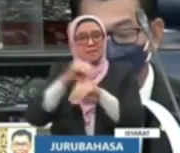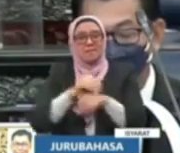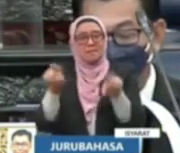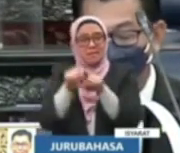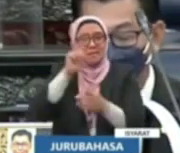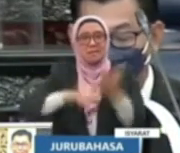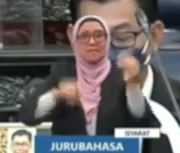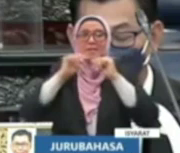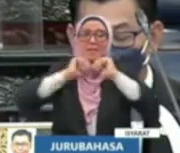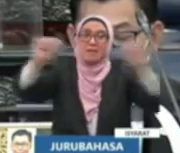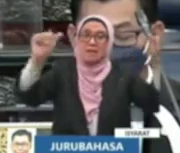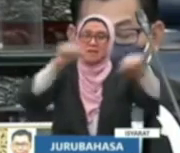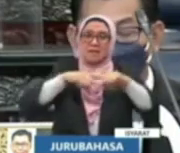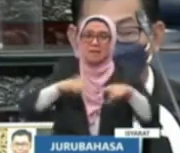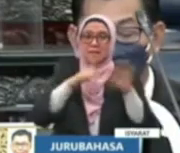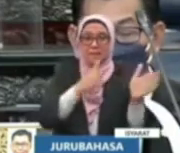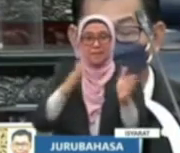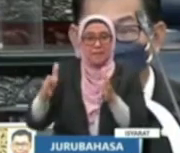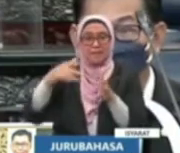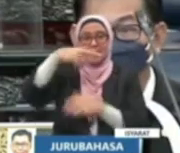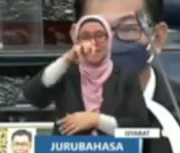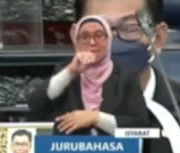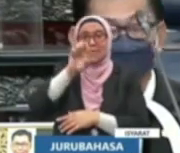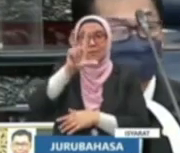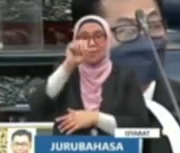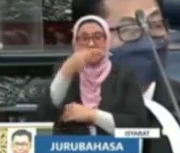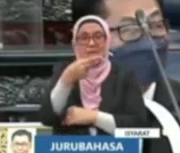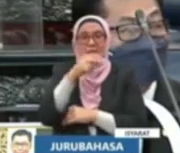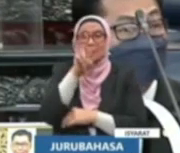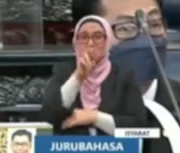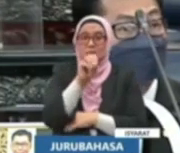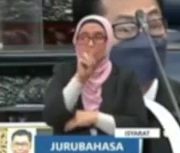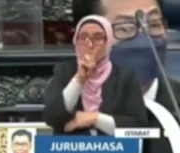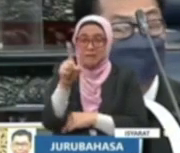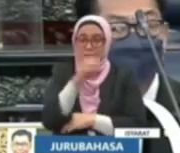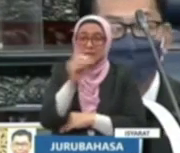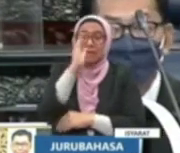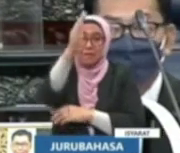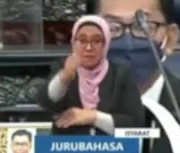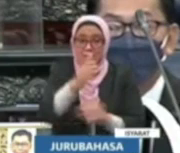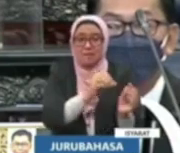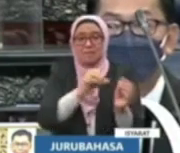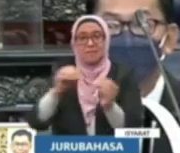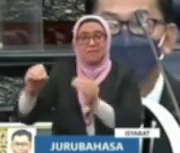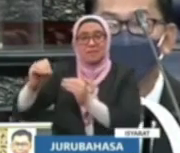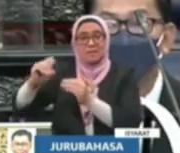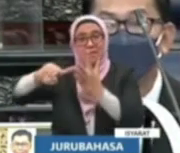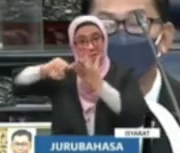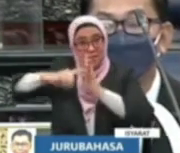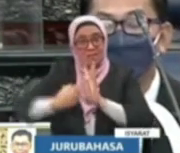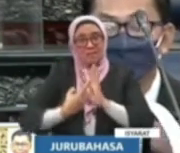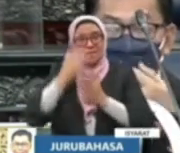28000 lanjut 21 dan dijangka akan mulai beroperasi dalam suku keempat tahun ini